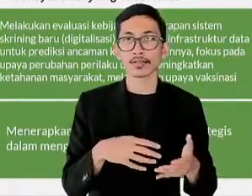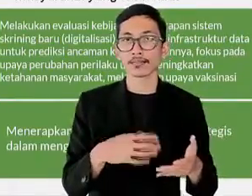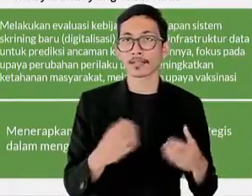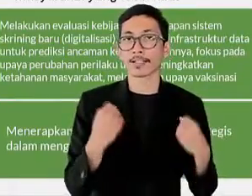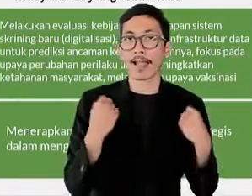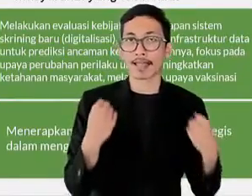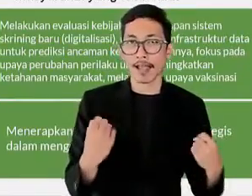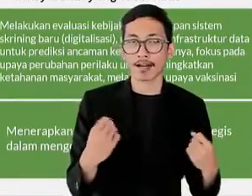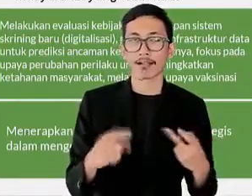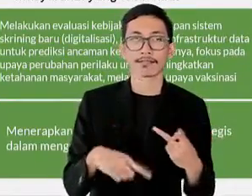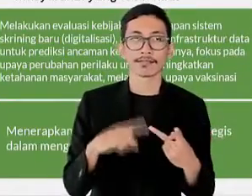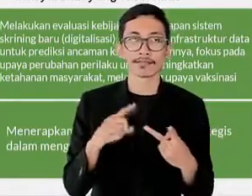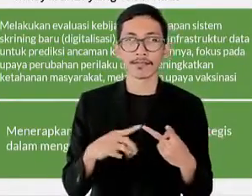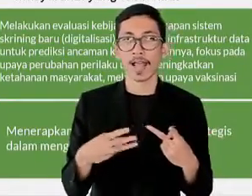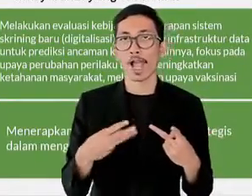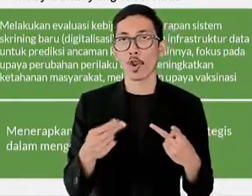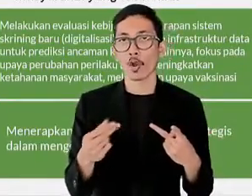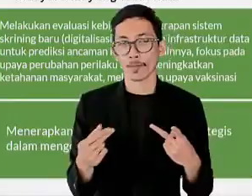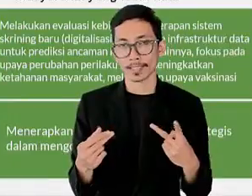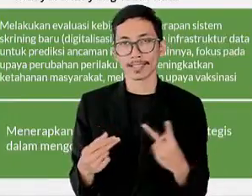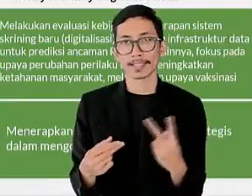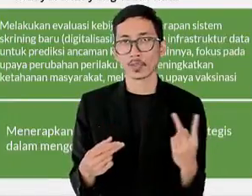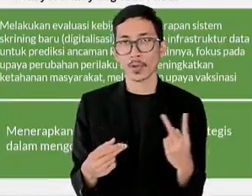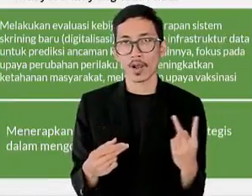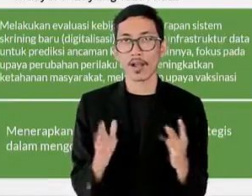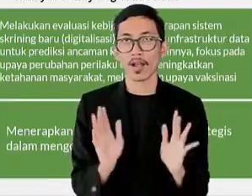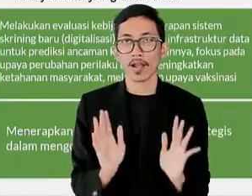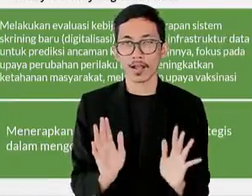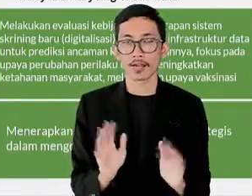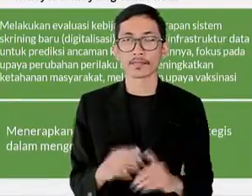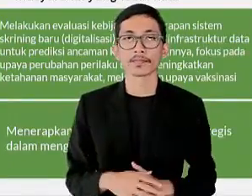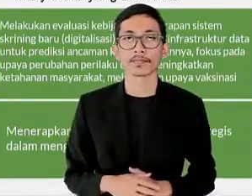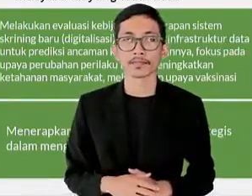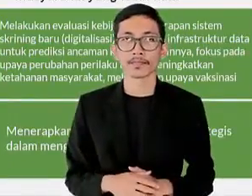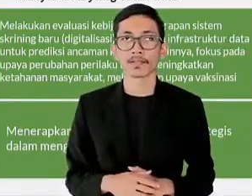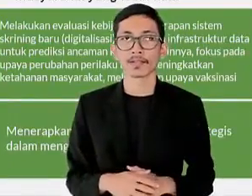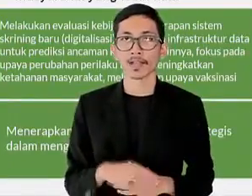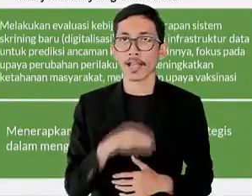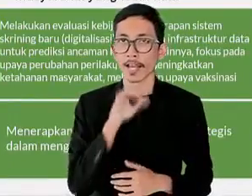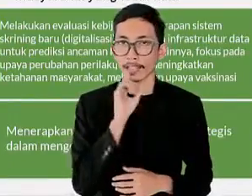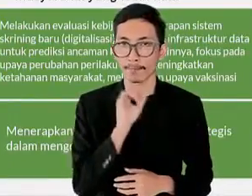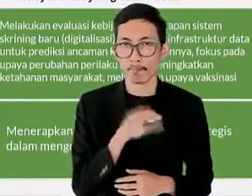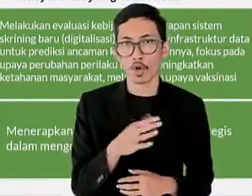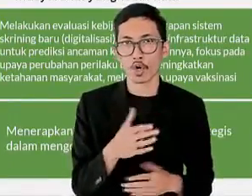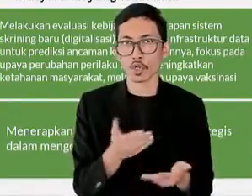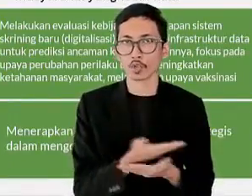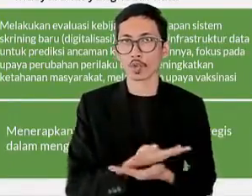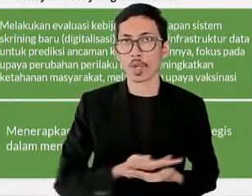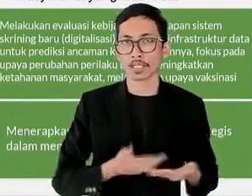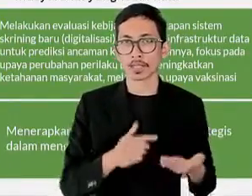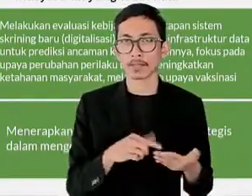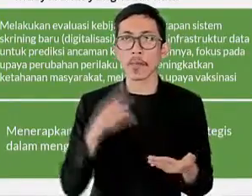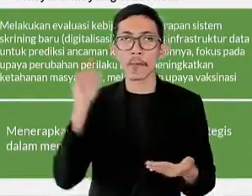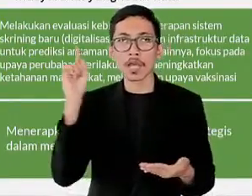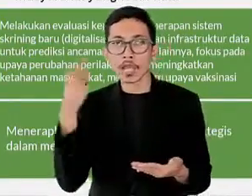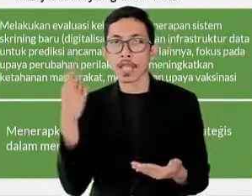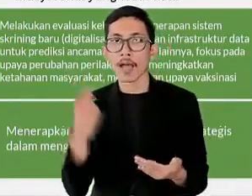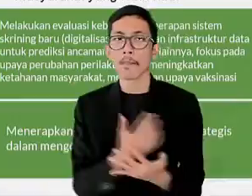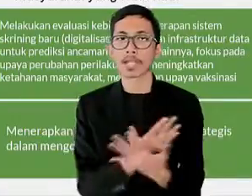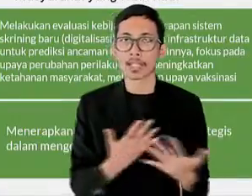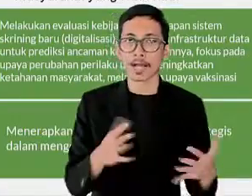kesehatan dan ekonomi selain itu dalam situasi merespon ini Baik pemerintah maupun masyarakat